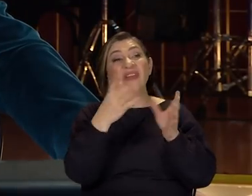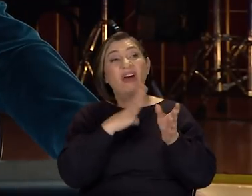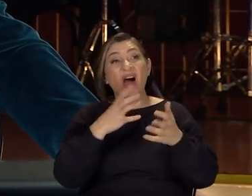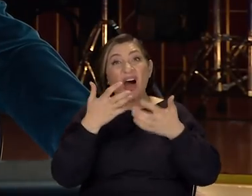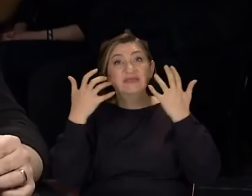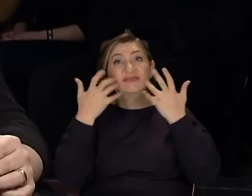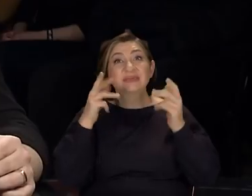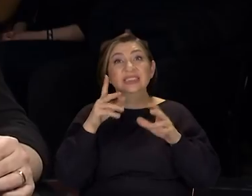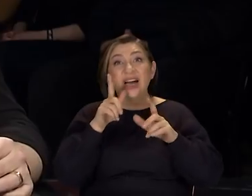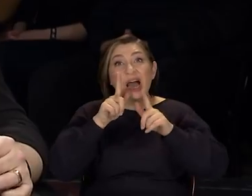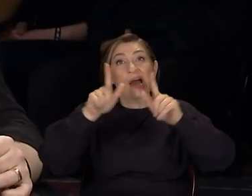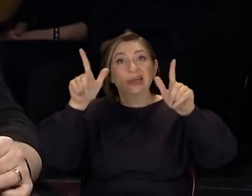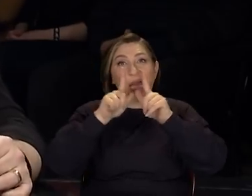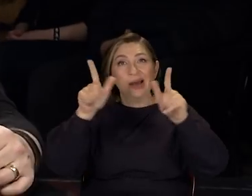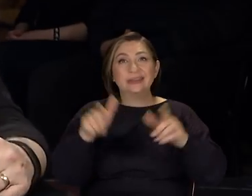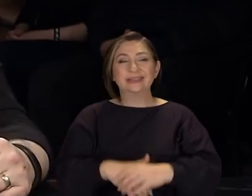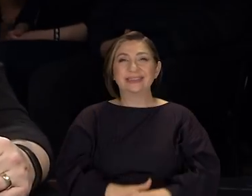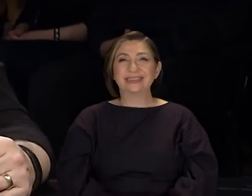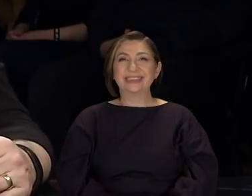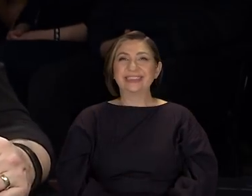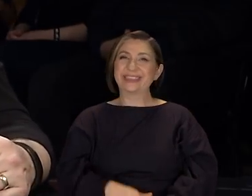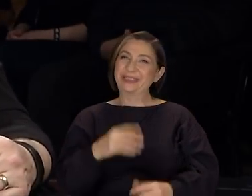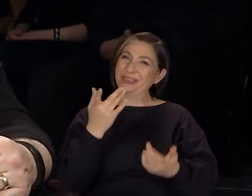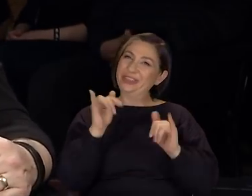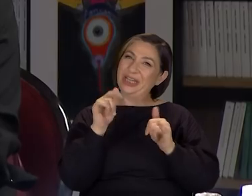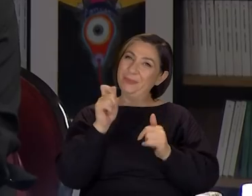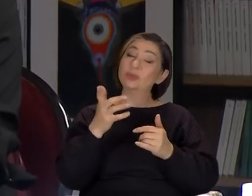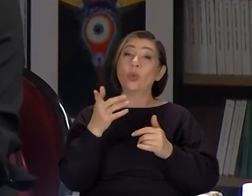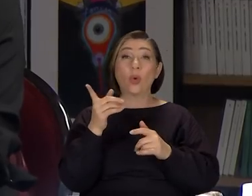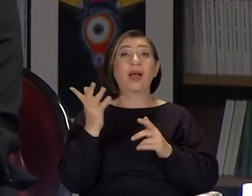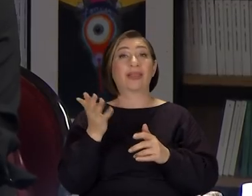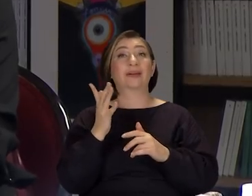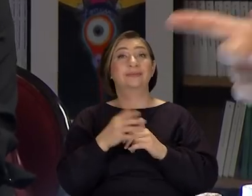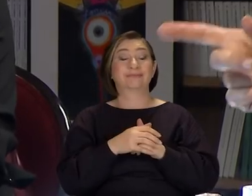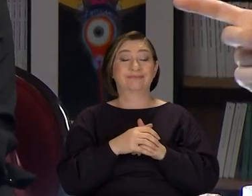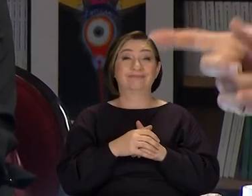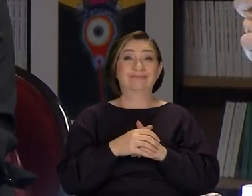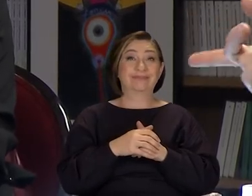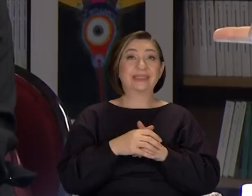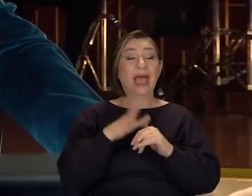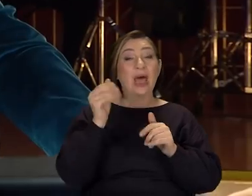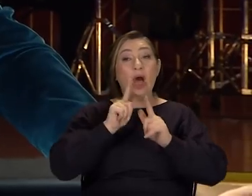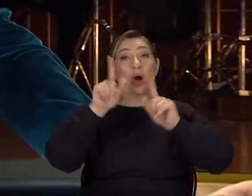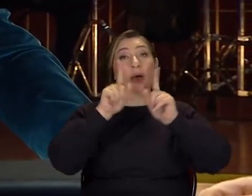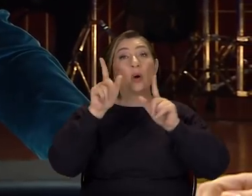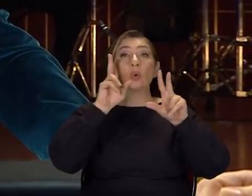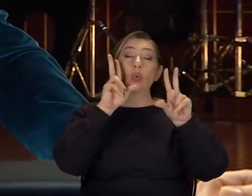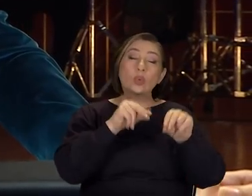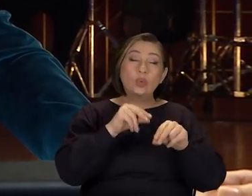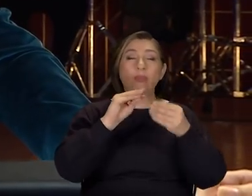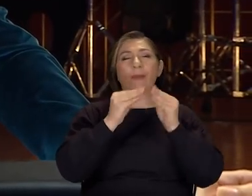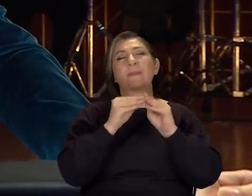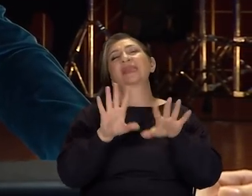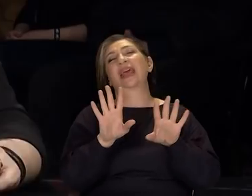diye. O tabii lifife ediyorsunuz ama. O kadar. O kadar yani, değil, şey ama tabii ki her horlama da uyku apnesi değil. Değil